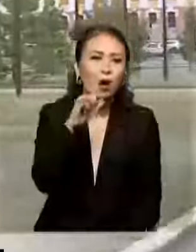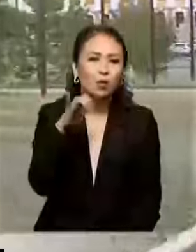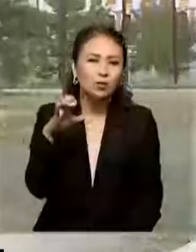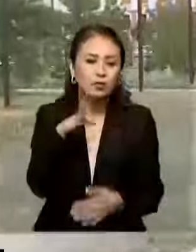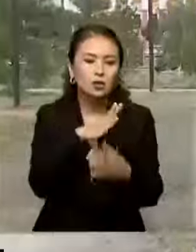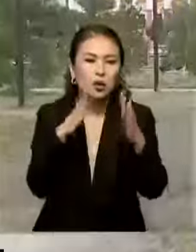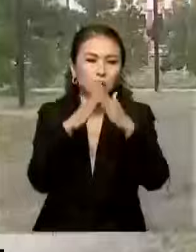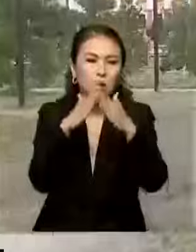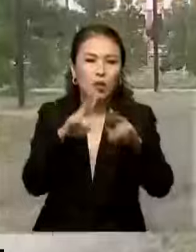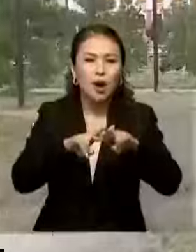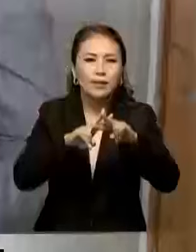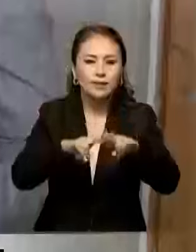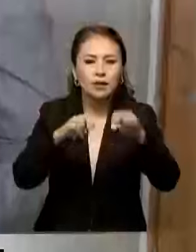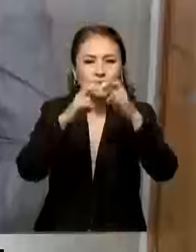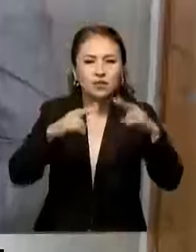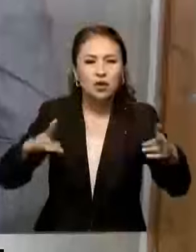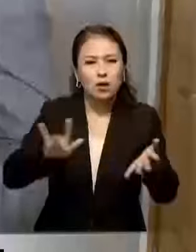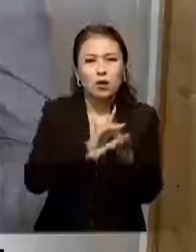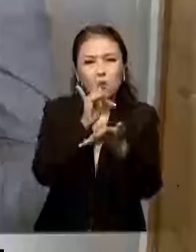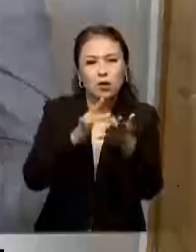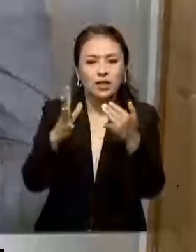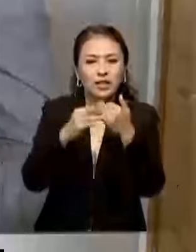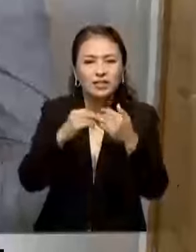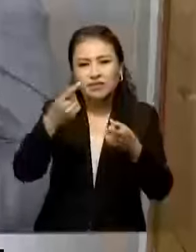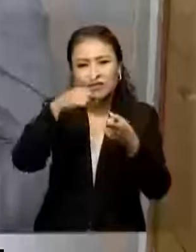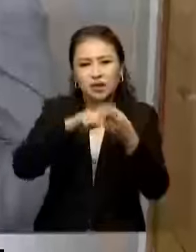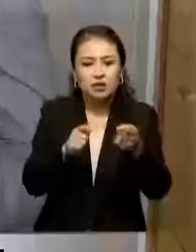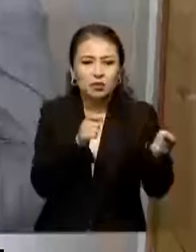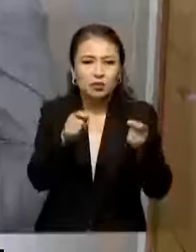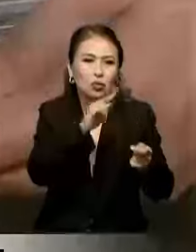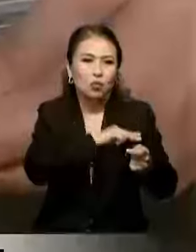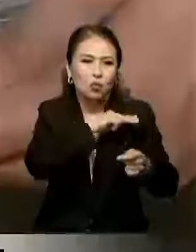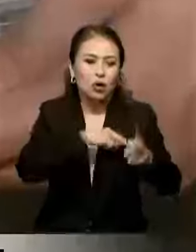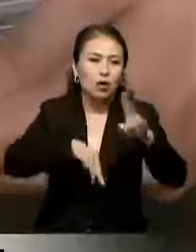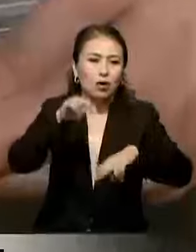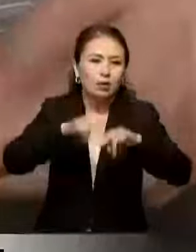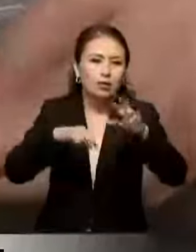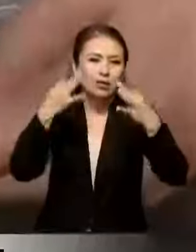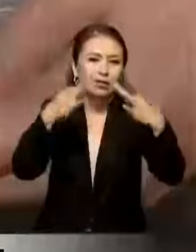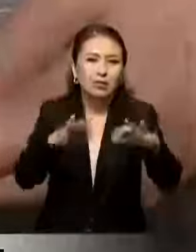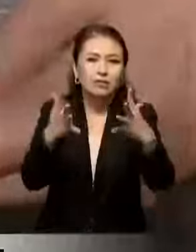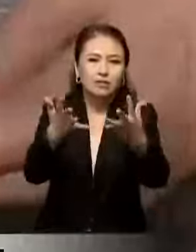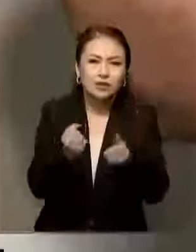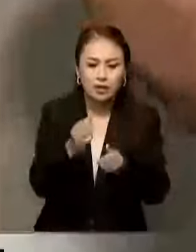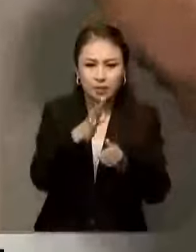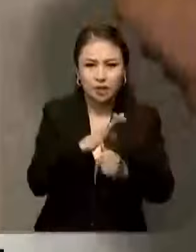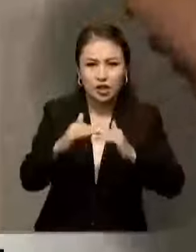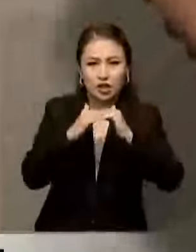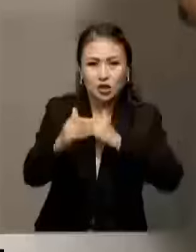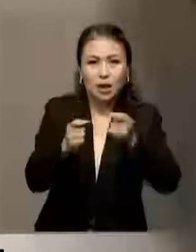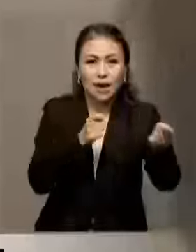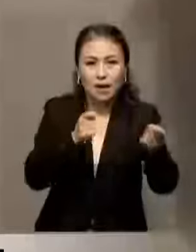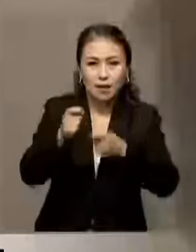Астана қаласының сәулет қала құрылысы және жер қатынастары басқармасынан құрылыс жүргізуге рұқсат алған. Жергілікті әкімдік